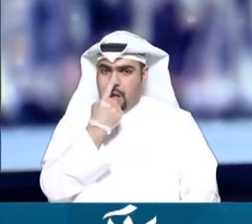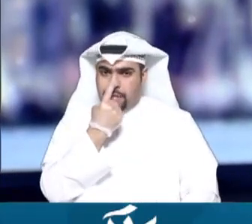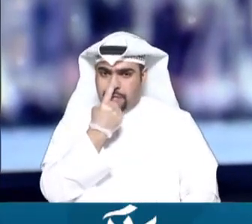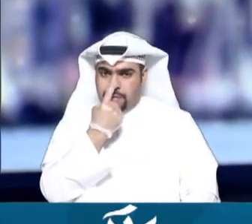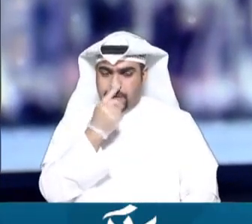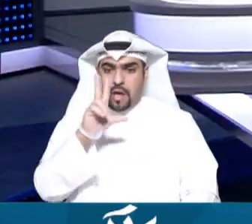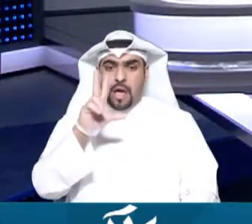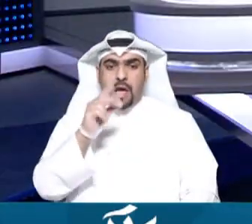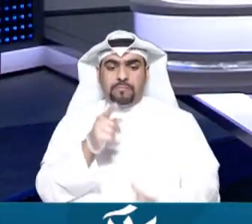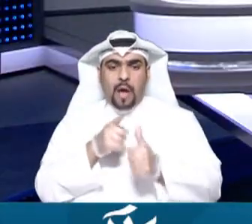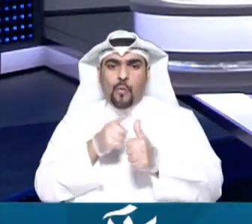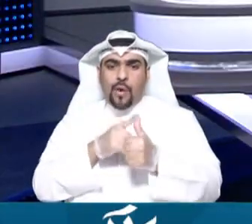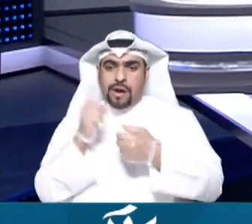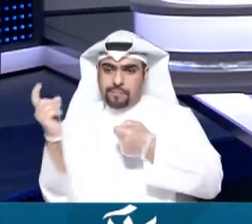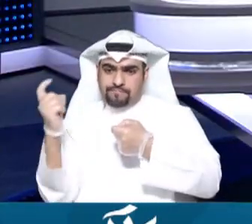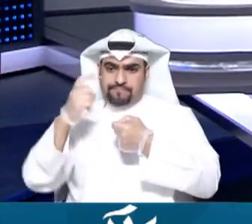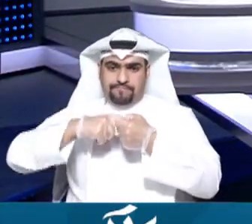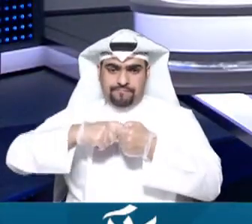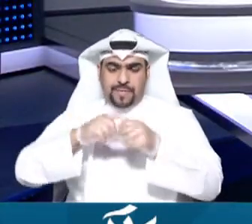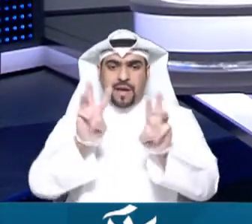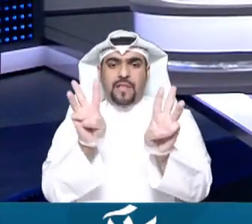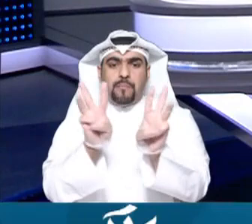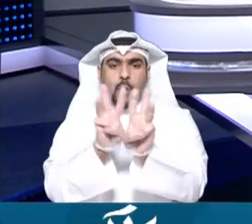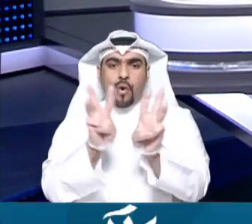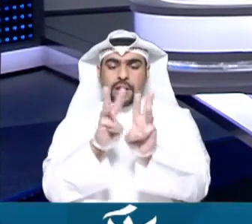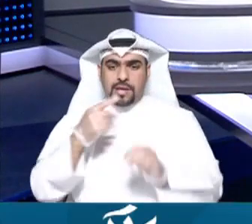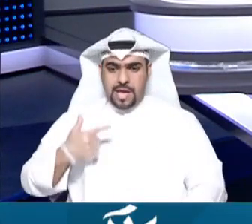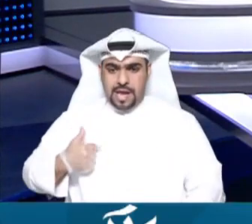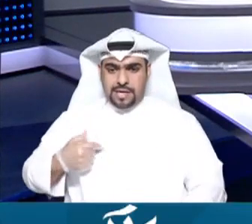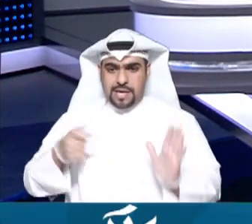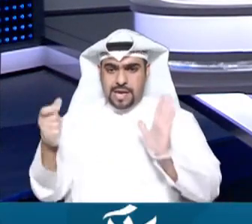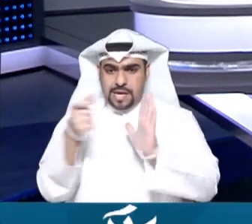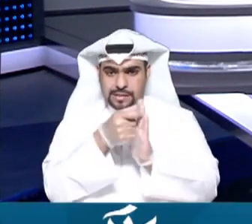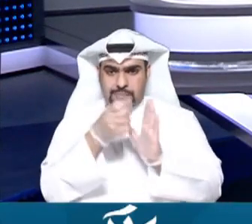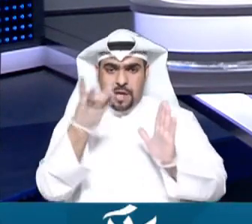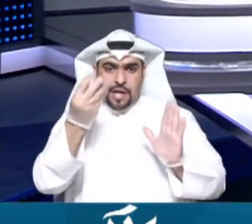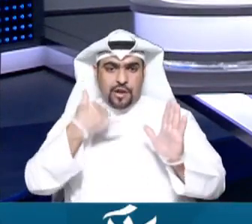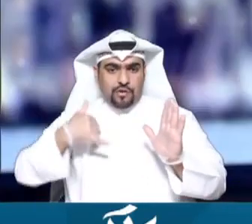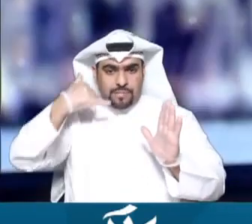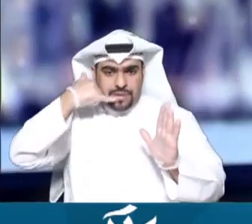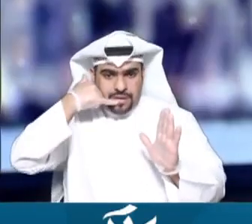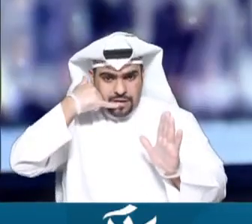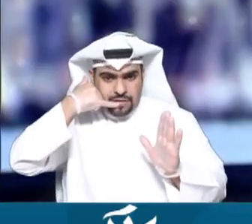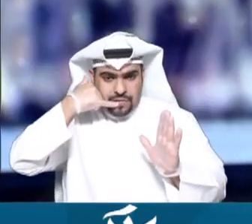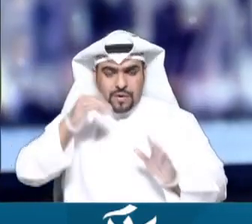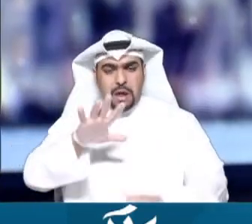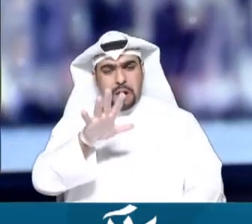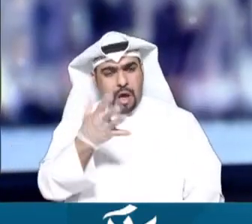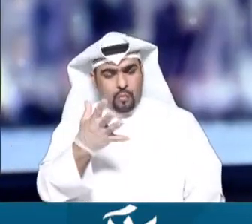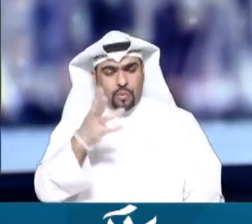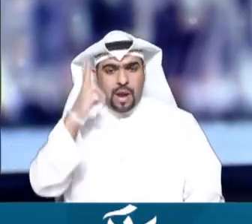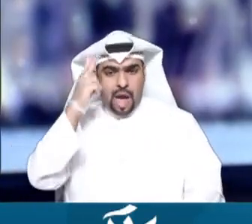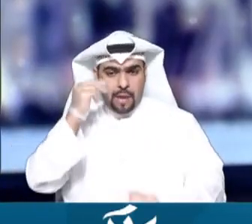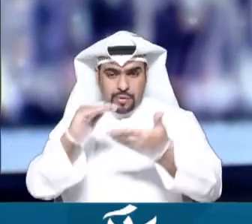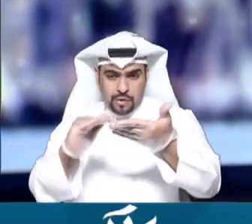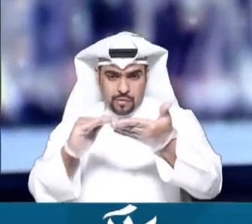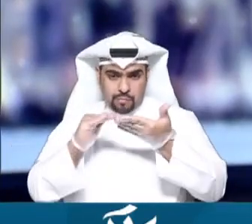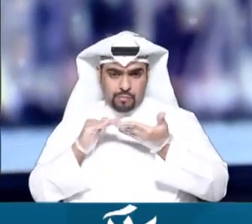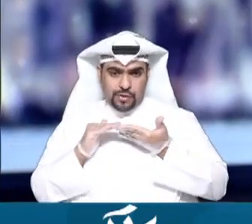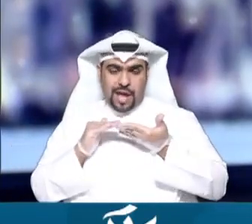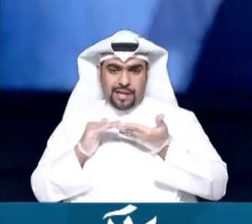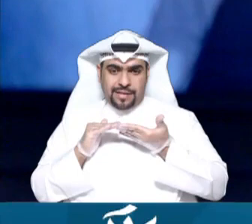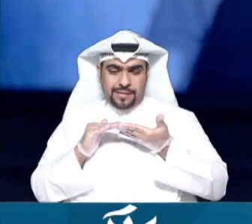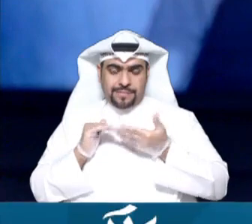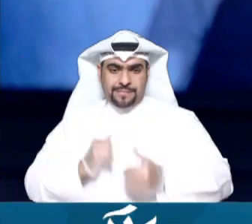جوانب الاعمال عن طريق الموقع الالكتروني كويت فود بانك، يدخل يطلب مساعده، يسجل بياناته كويت فود بانك.